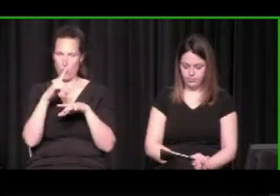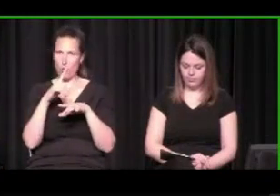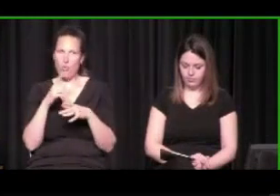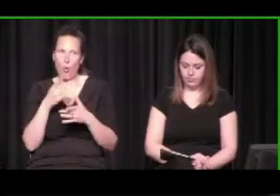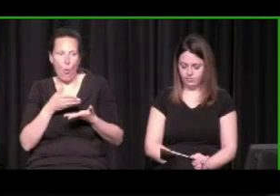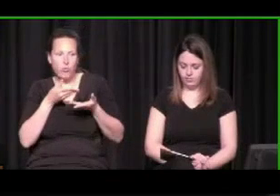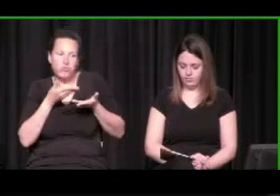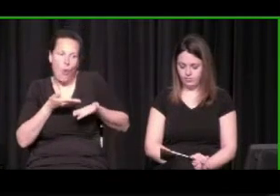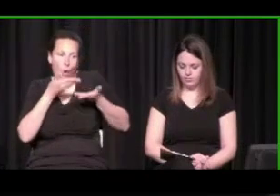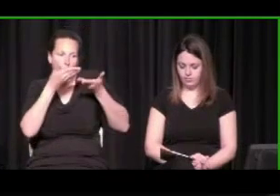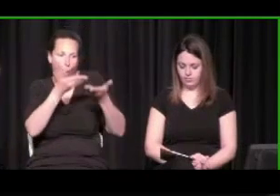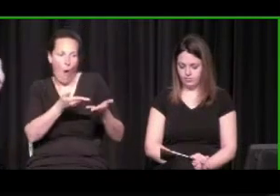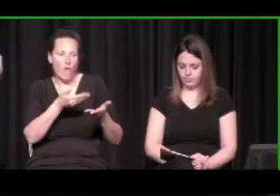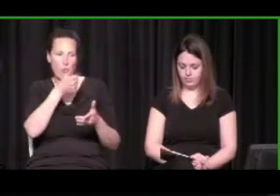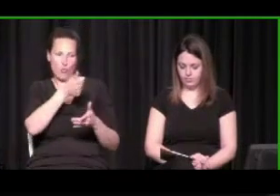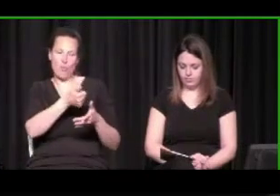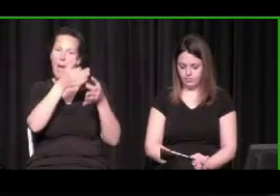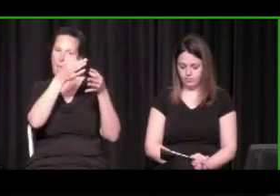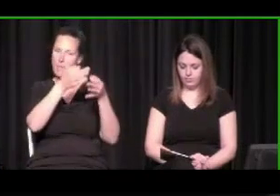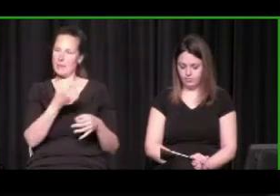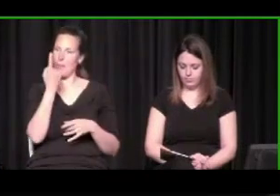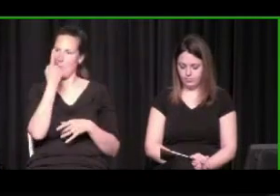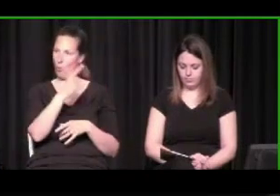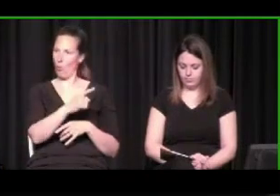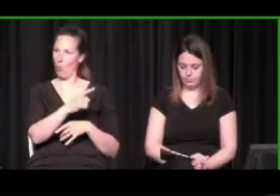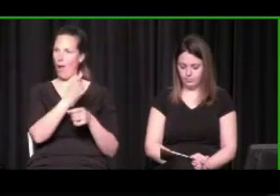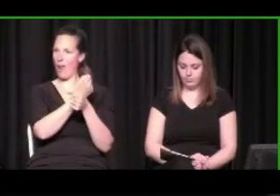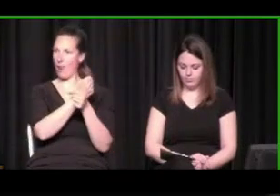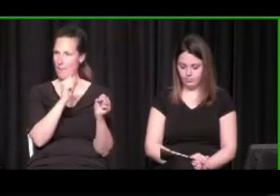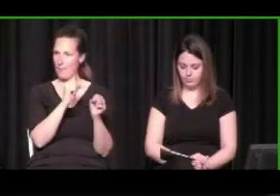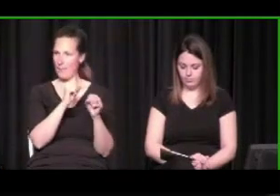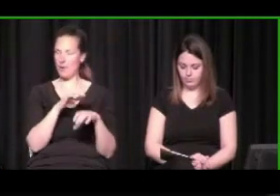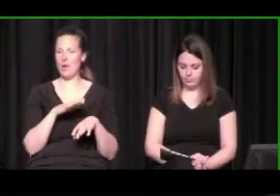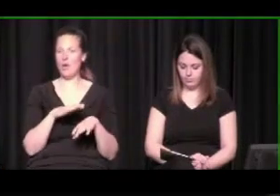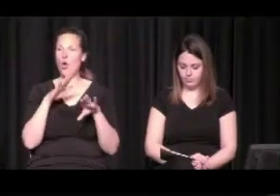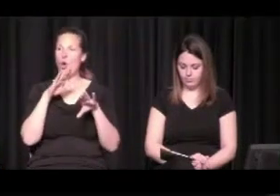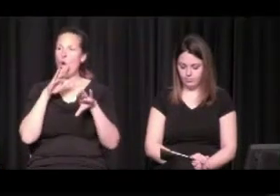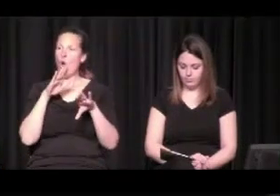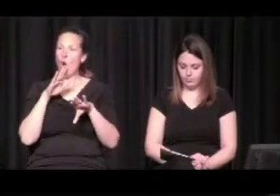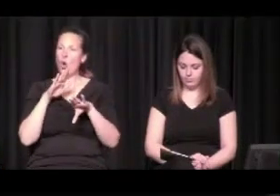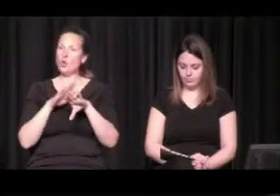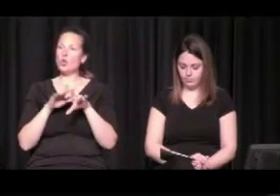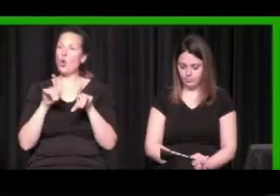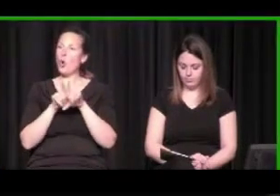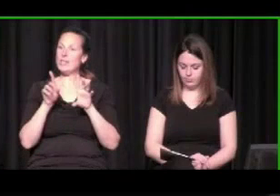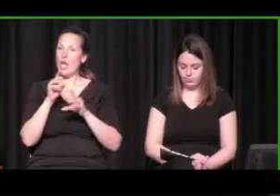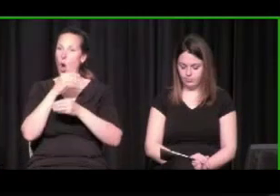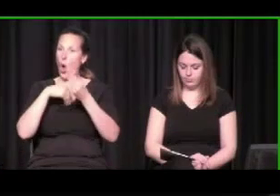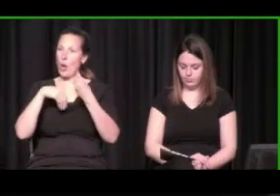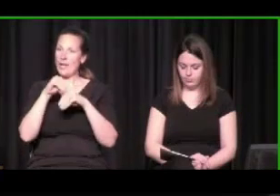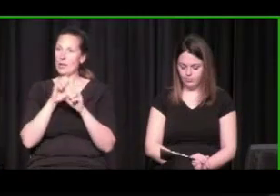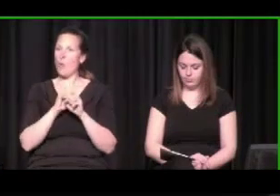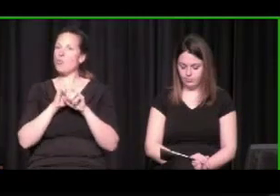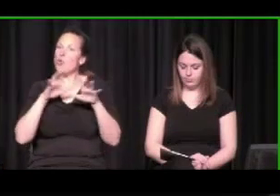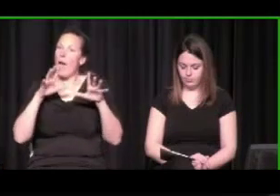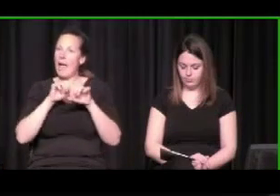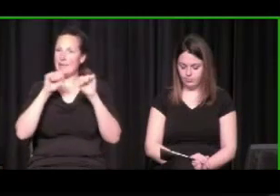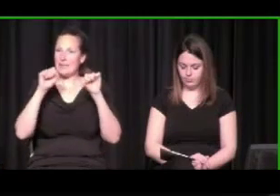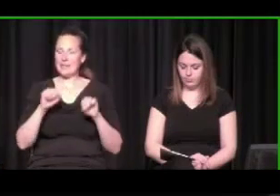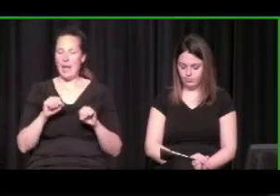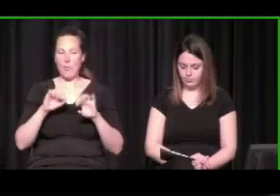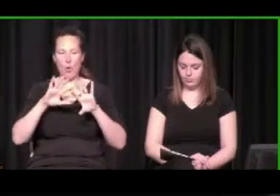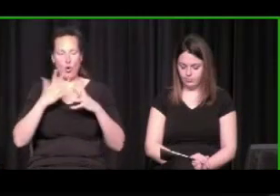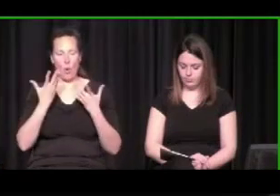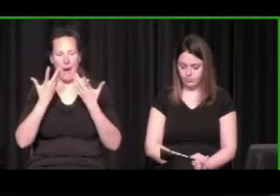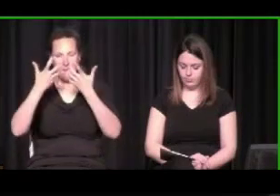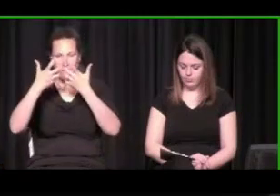ces possibilités d'autodétermination. Par rapport au mésosystème, si on regarde plus davantage les organisations, comment le